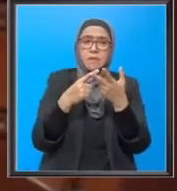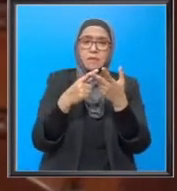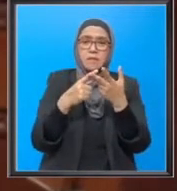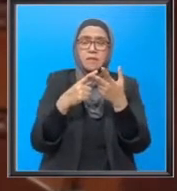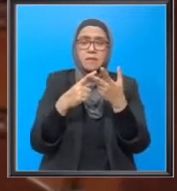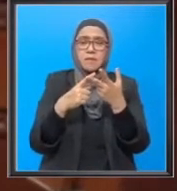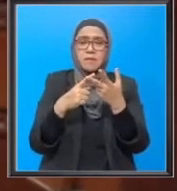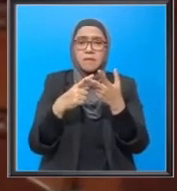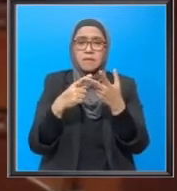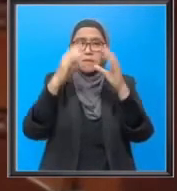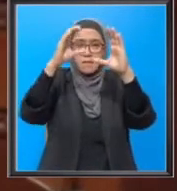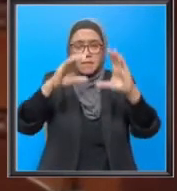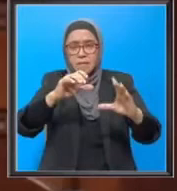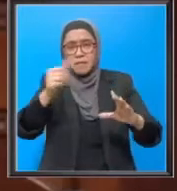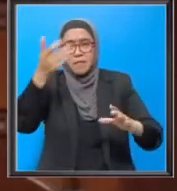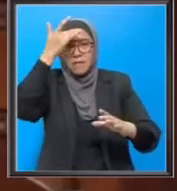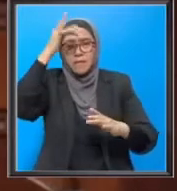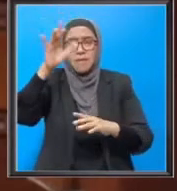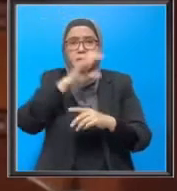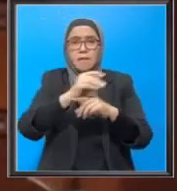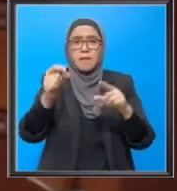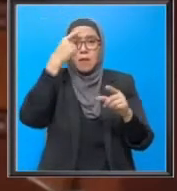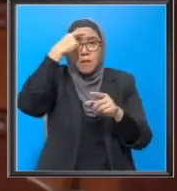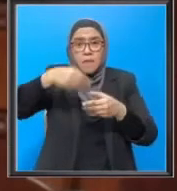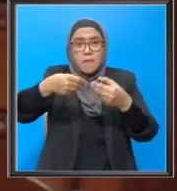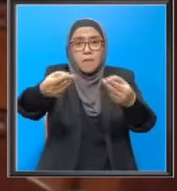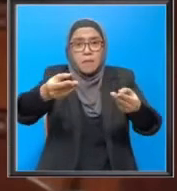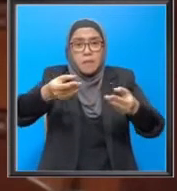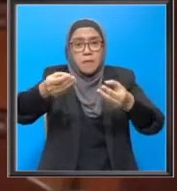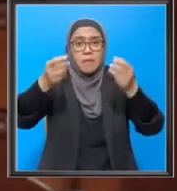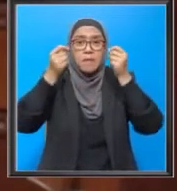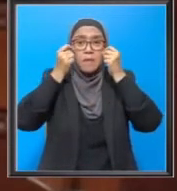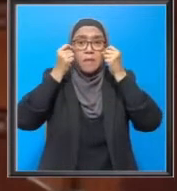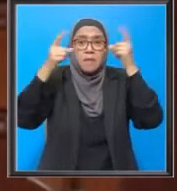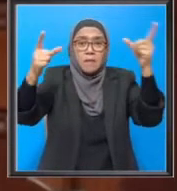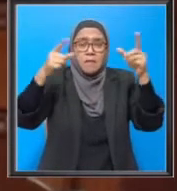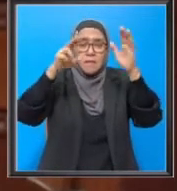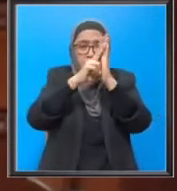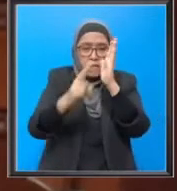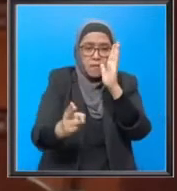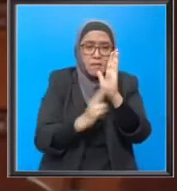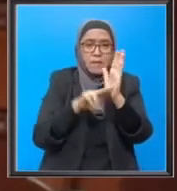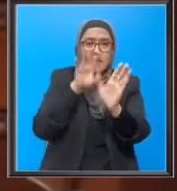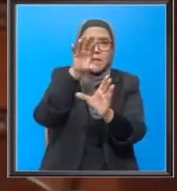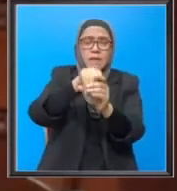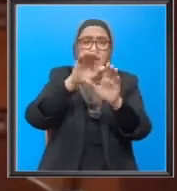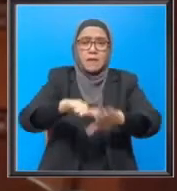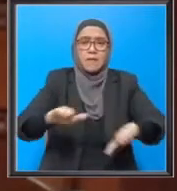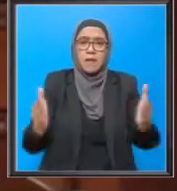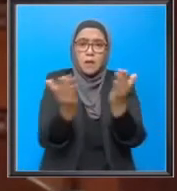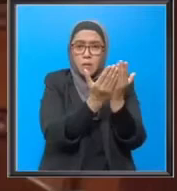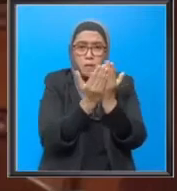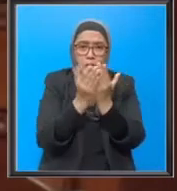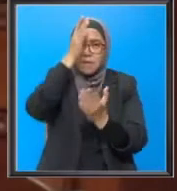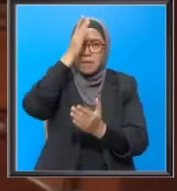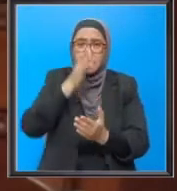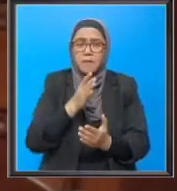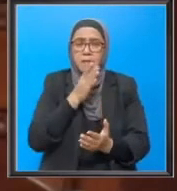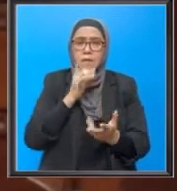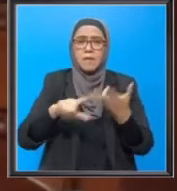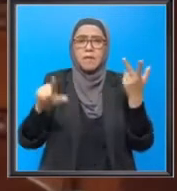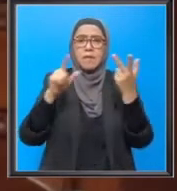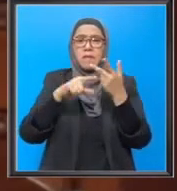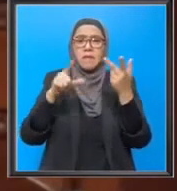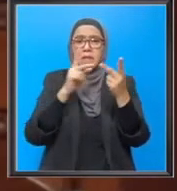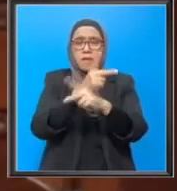kita memberi pencederaan undang-undang tahu yang melibatkan kanak-kanak sekolah ibubapa penjaga guru-guru dan masyarakat